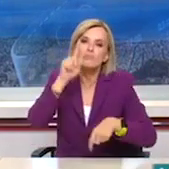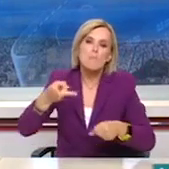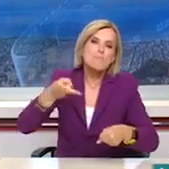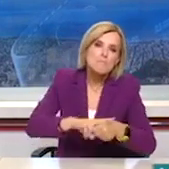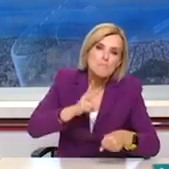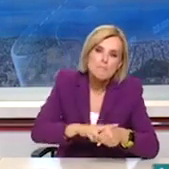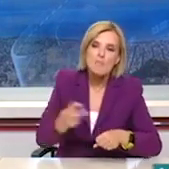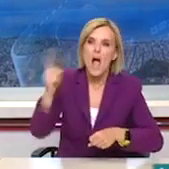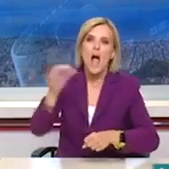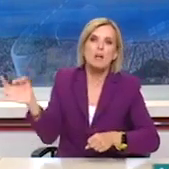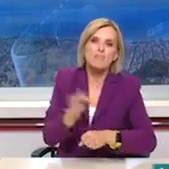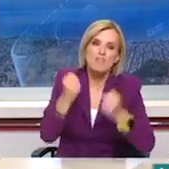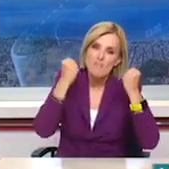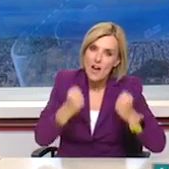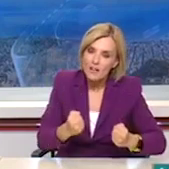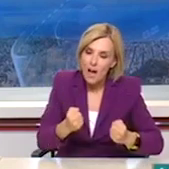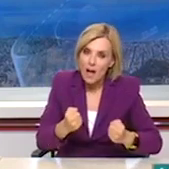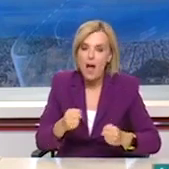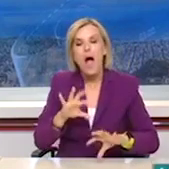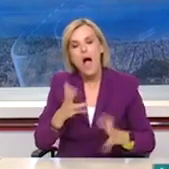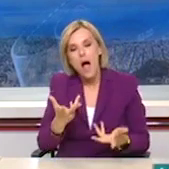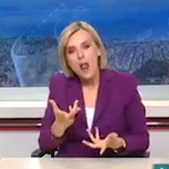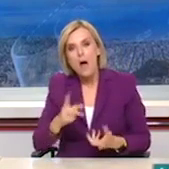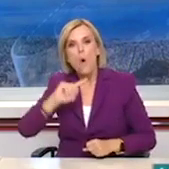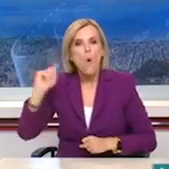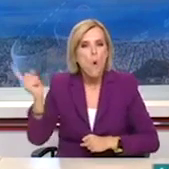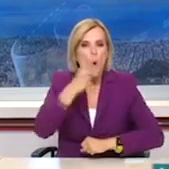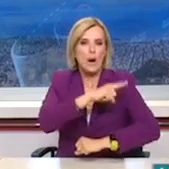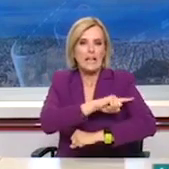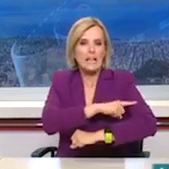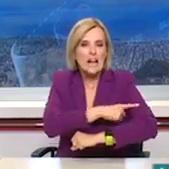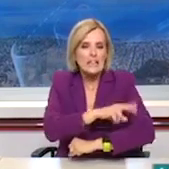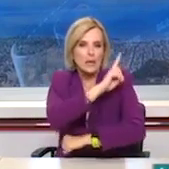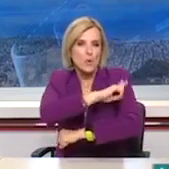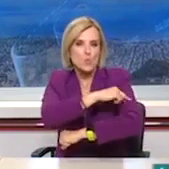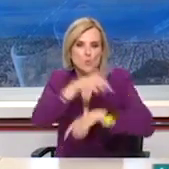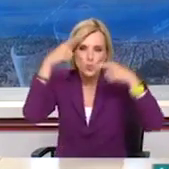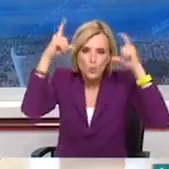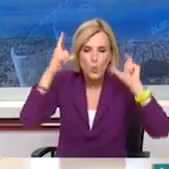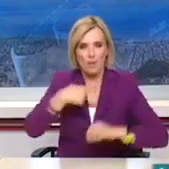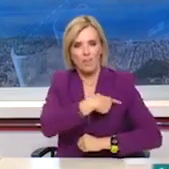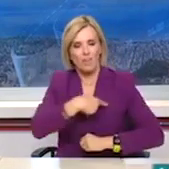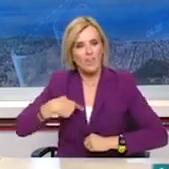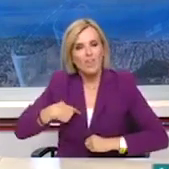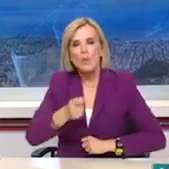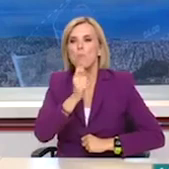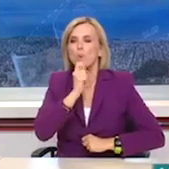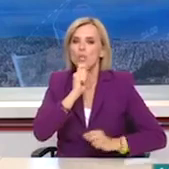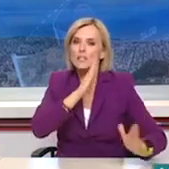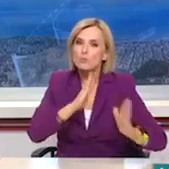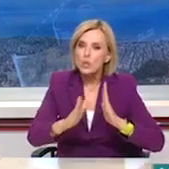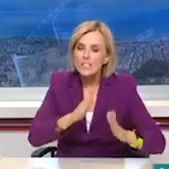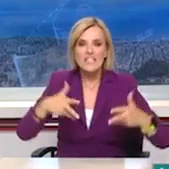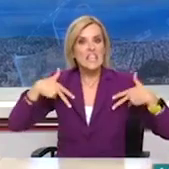Χρειαζόμαστε την ταχεία κινητοποίηση των υγειονομικών αρχών, αλλά και όλης της ιατρικής κοινότητας, της ηγεσίας, της πολιτικής μας προστασίας,